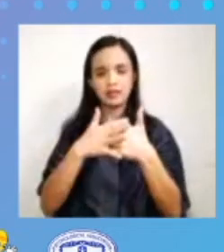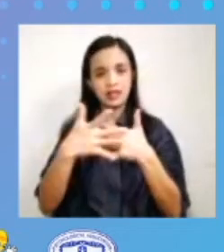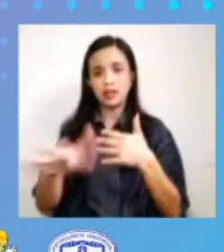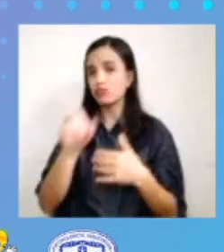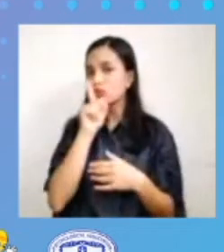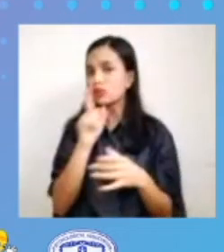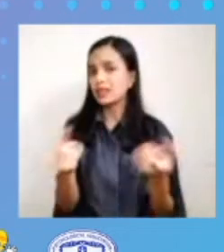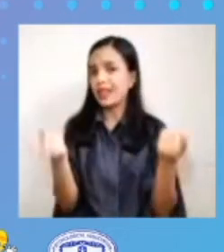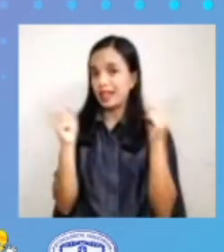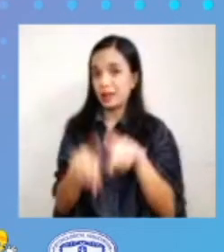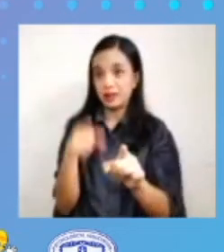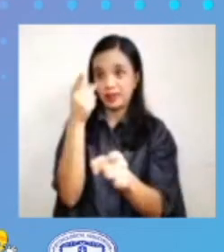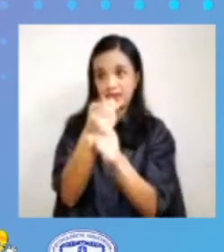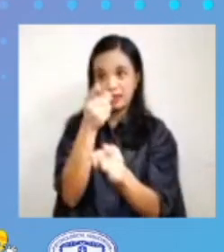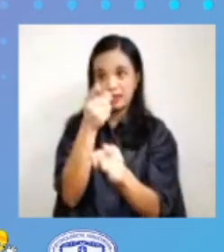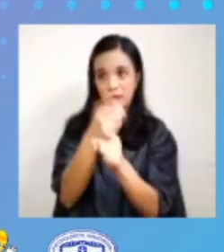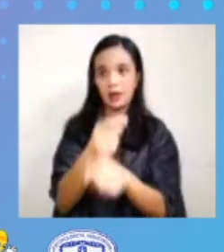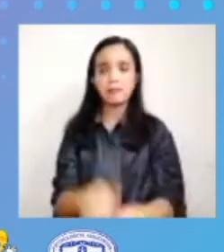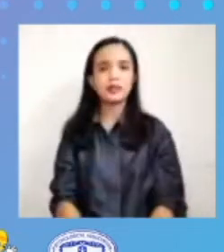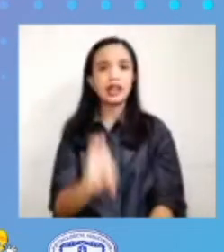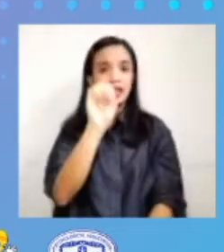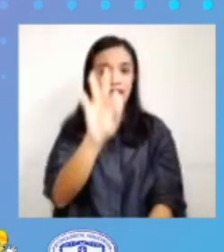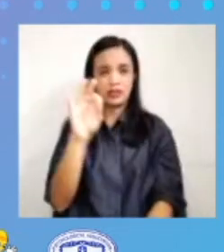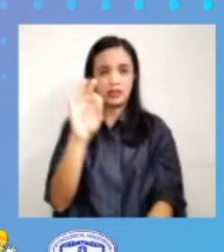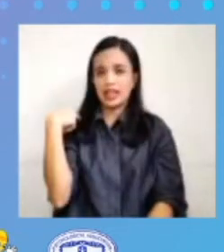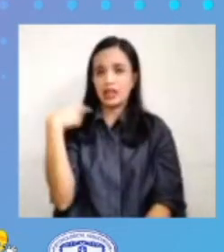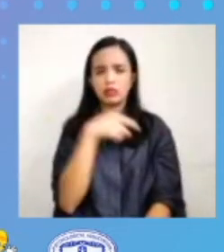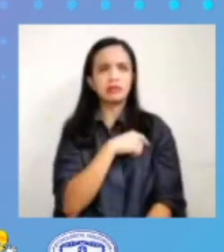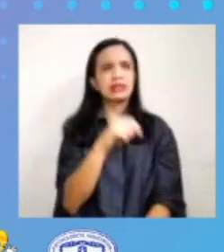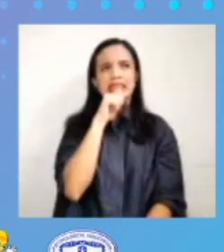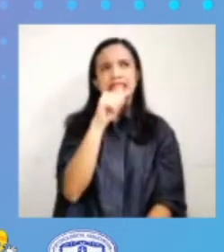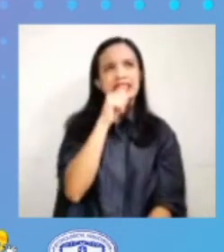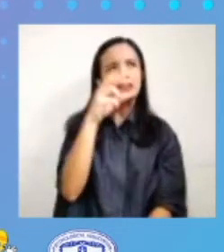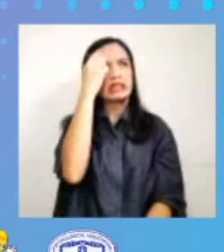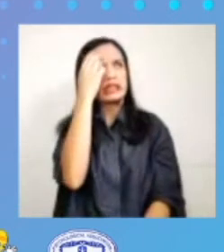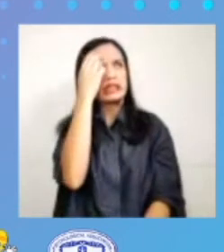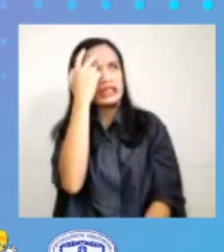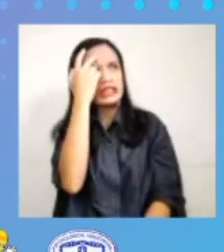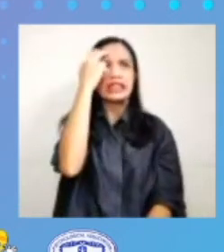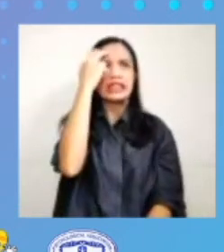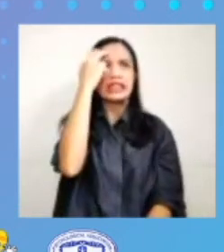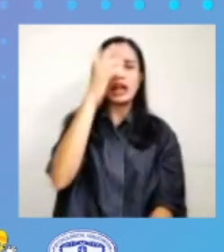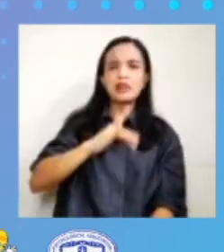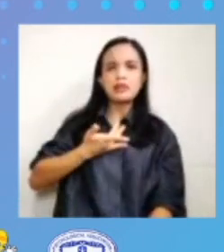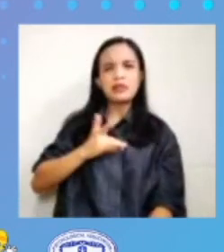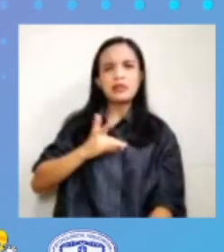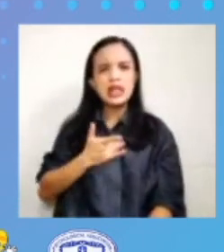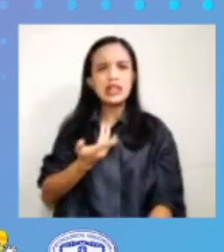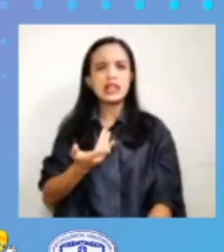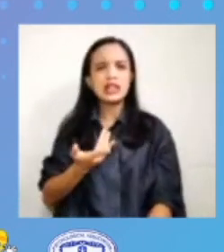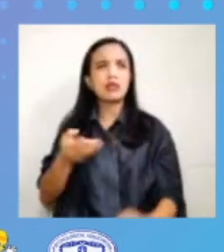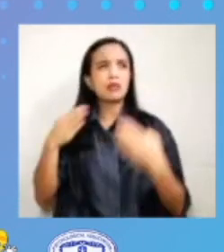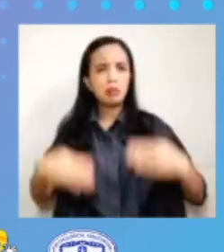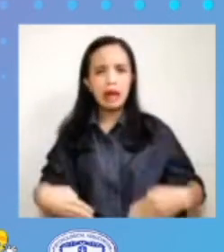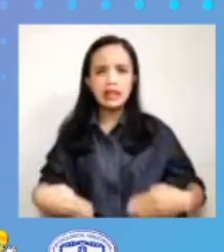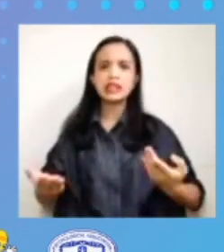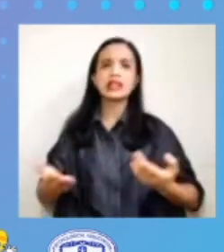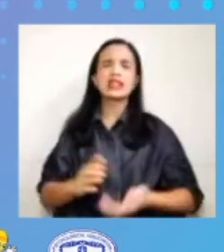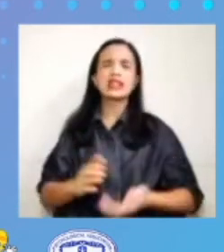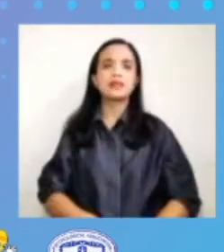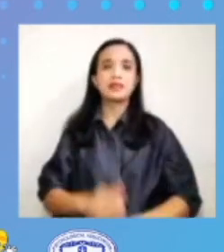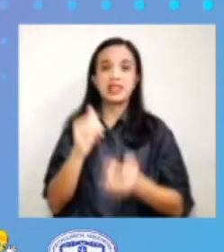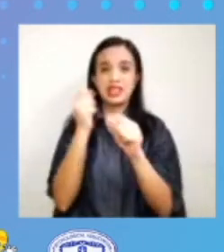kasi may parating. Ang ganda rin ng pakiramdam nila, hindi mataas ang dugo nila. Kasi meron kang gagamitin